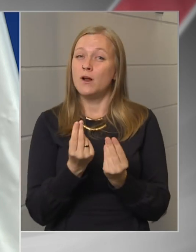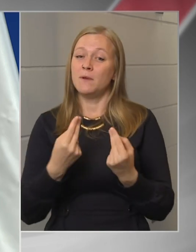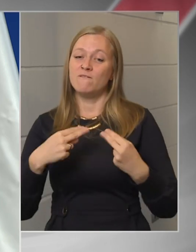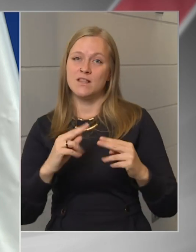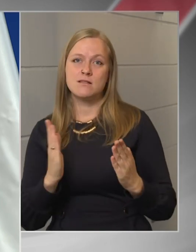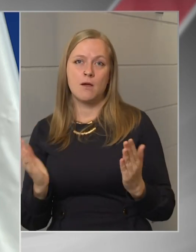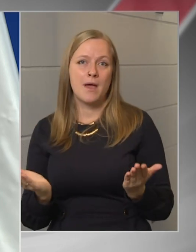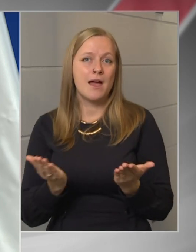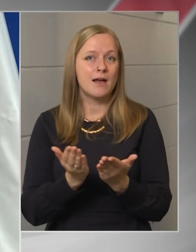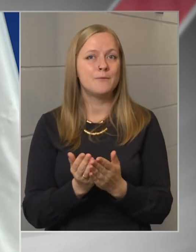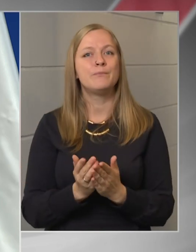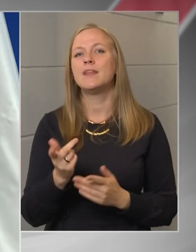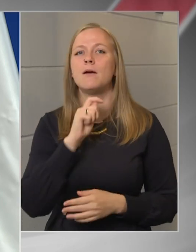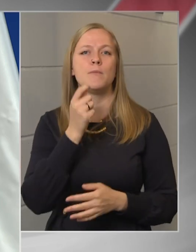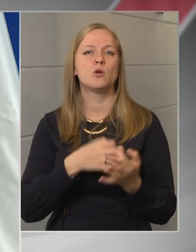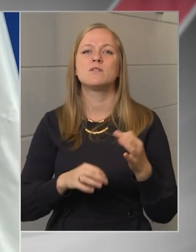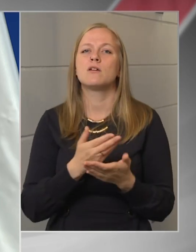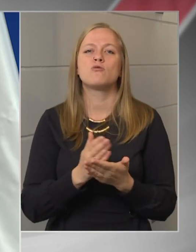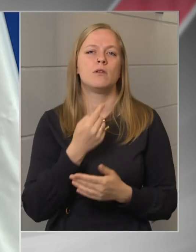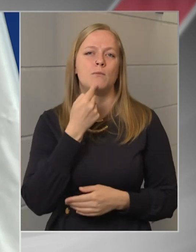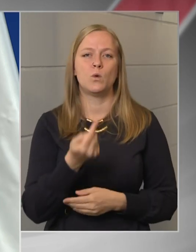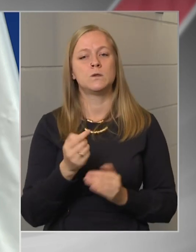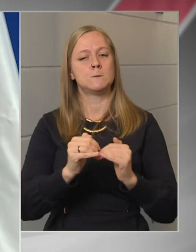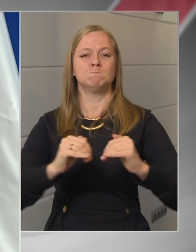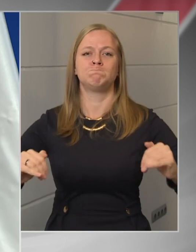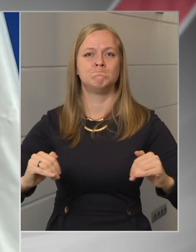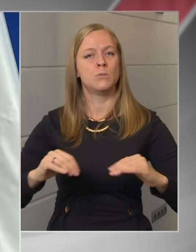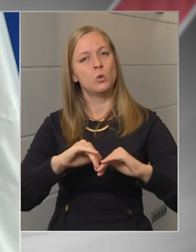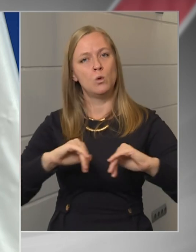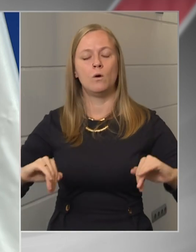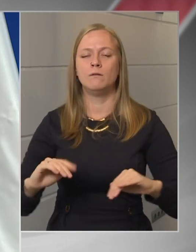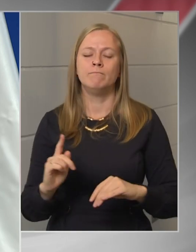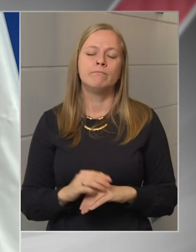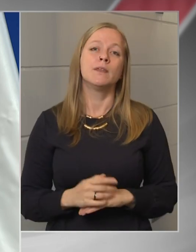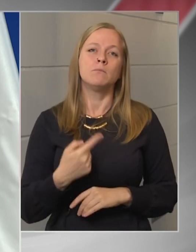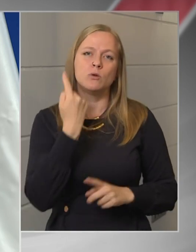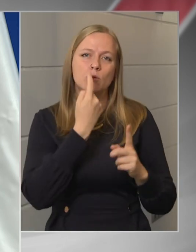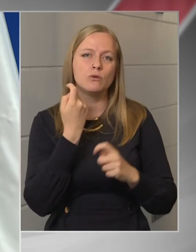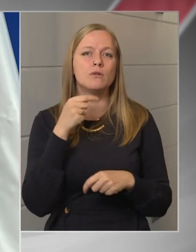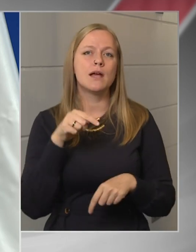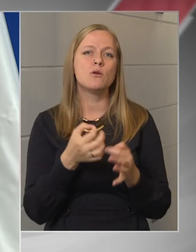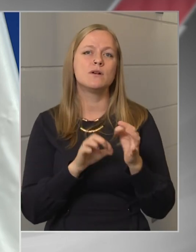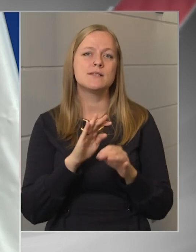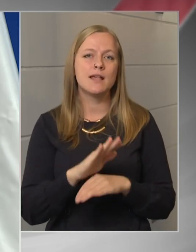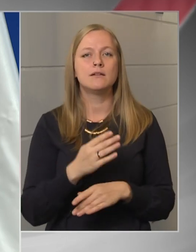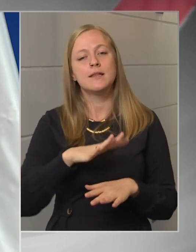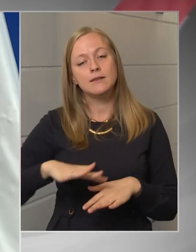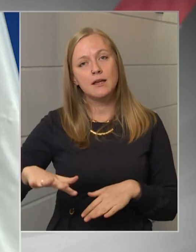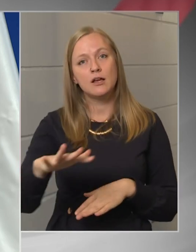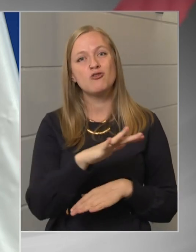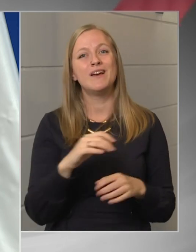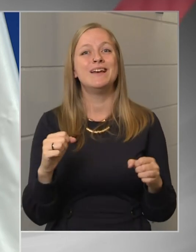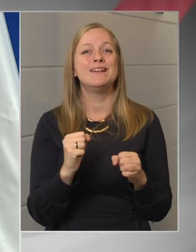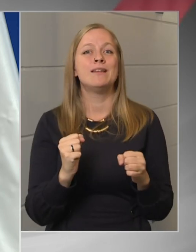de Magyarország viszont sose hirdette az elkülönést. Mi úgy gondoljuk, hogy ennek az országnak és ennek a térségnek a